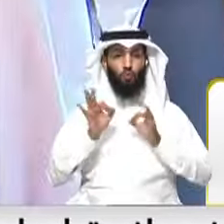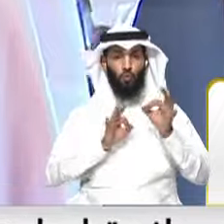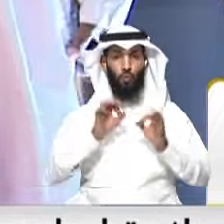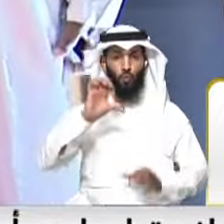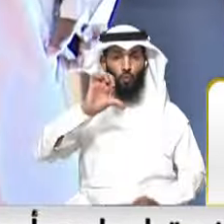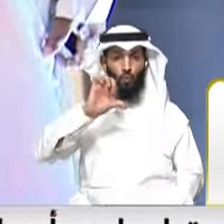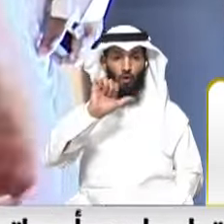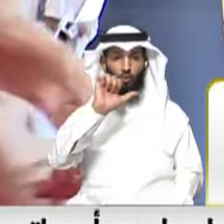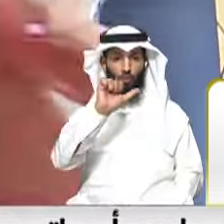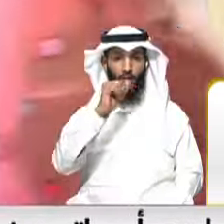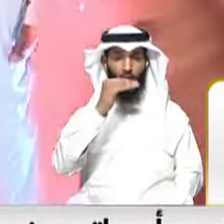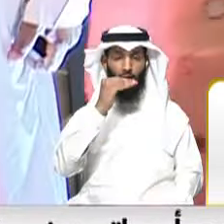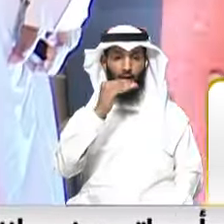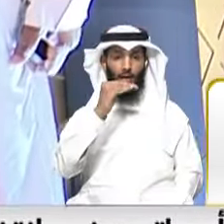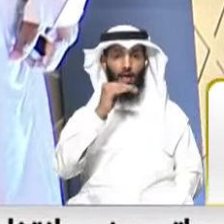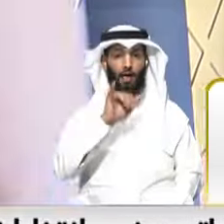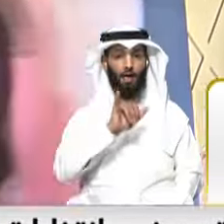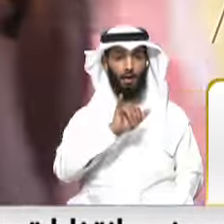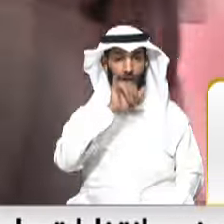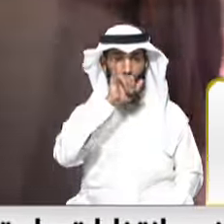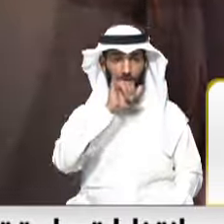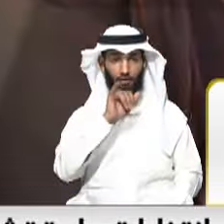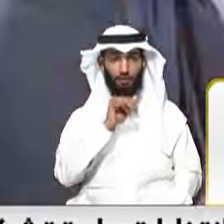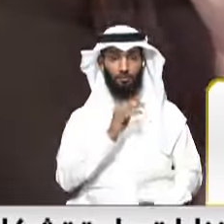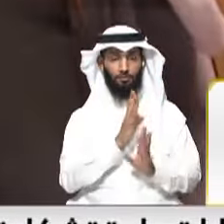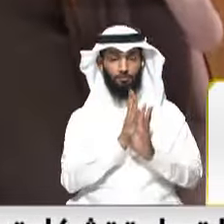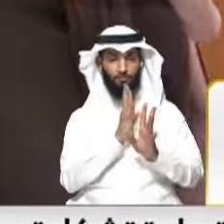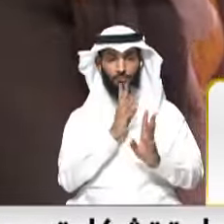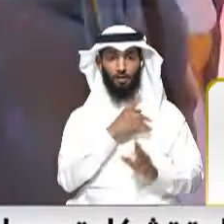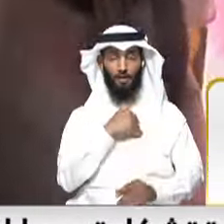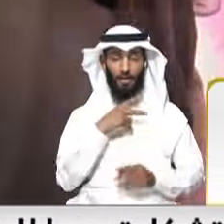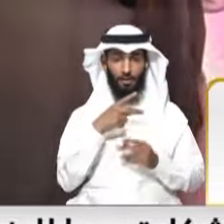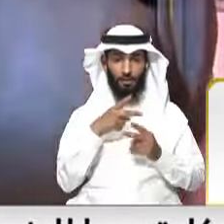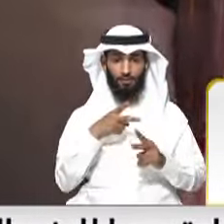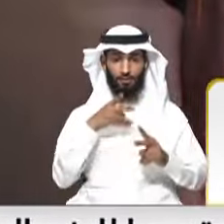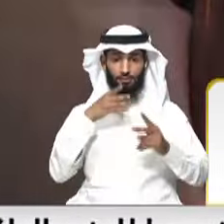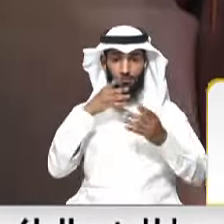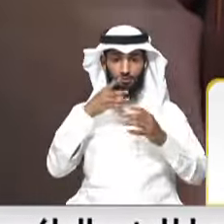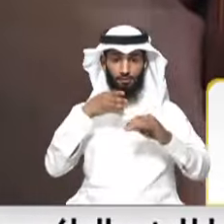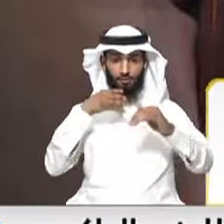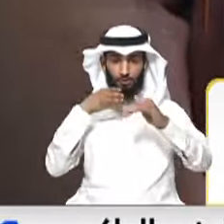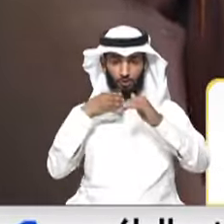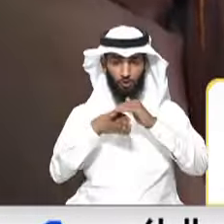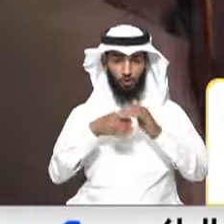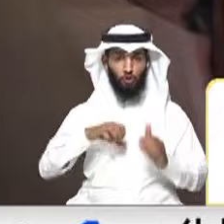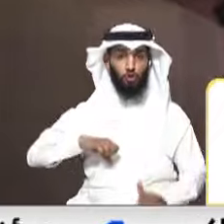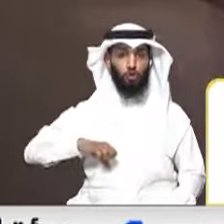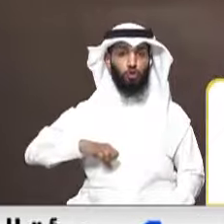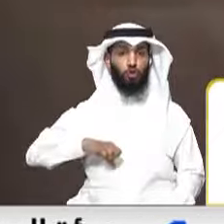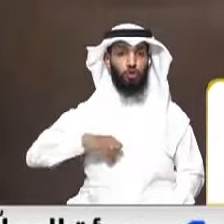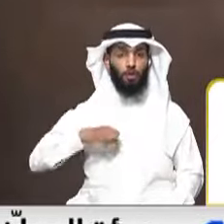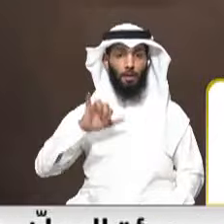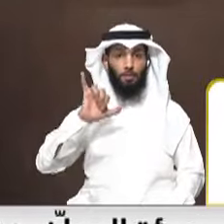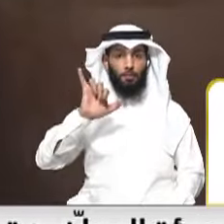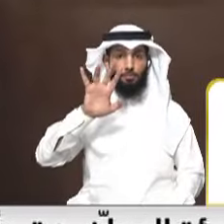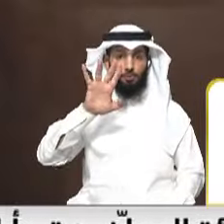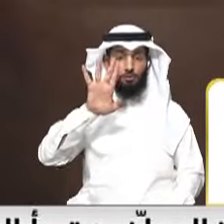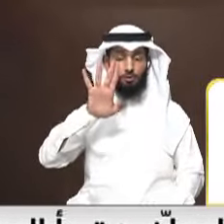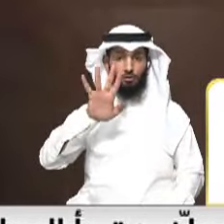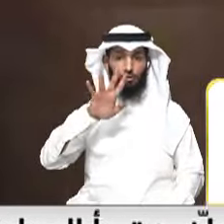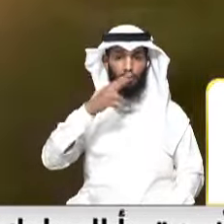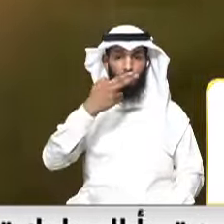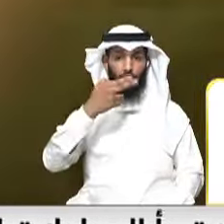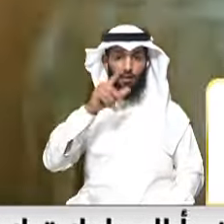أحمد الخطيب. هذا وتفضل حضرة صاحب السمو أمير البلاد الشيخ مشعل الأحمد الجابر الصباح حفظه الله